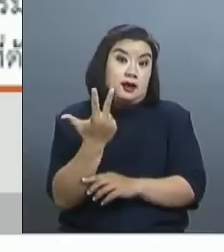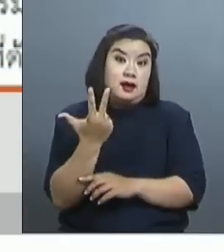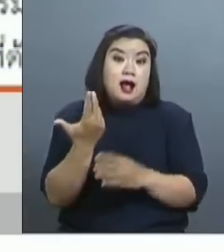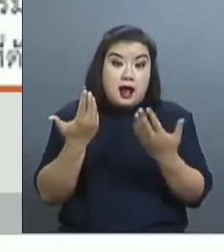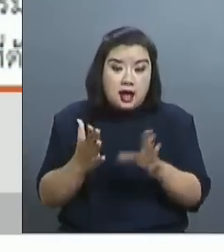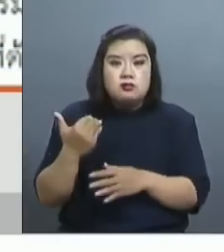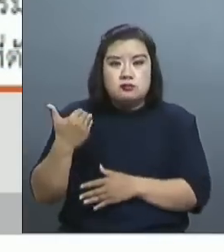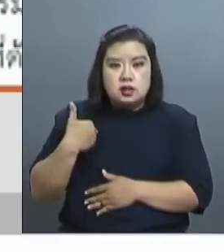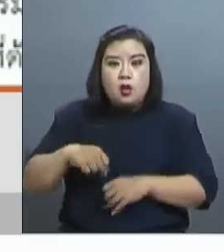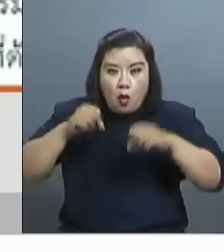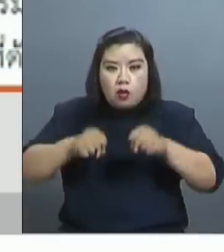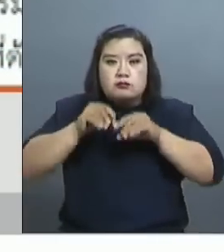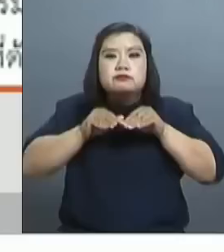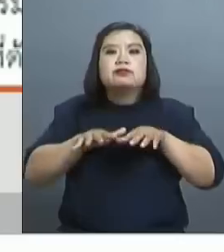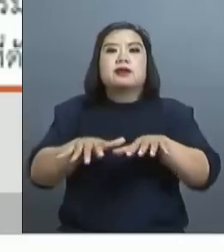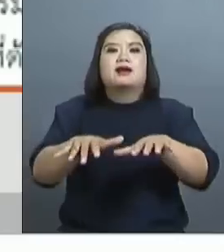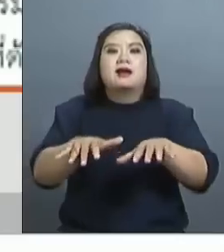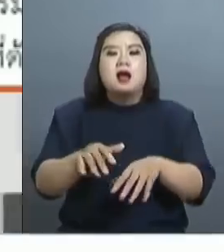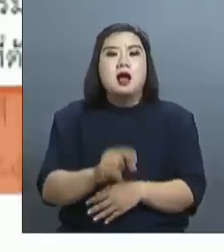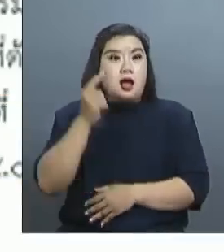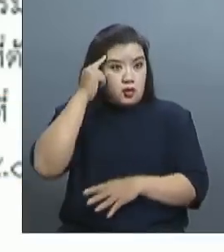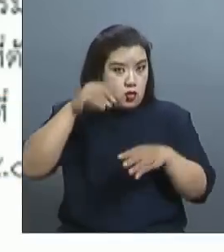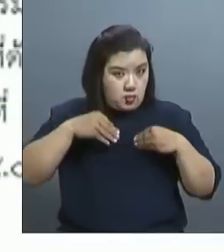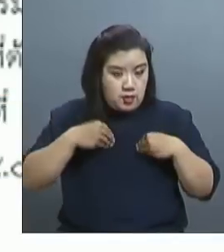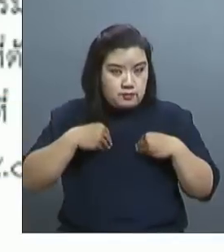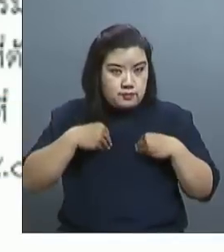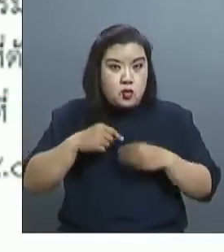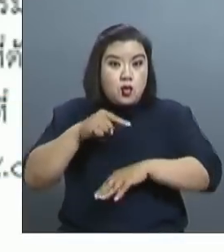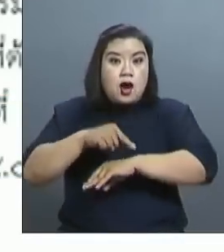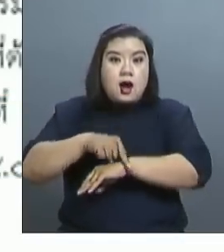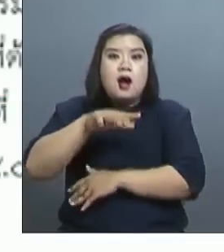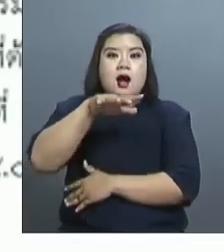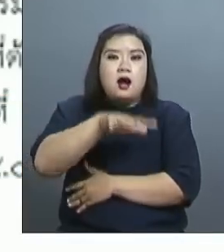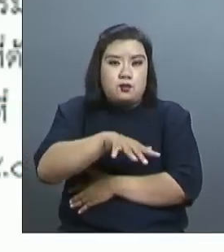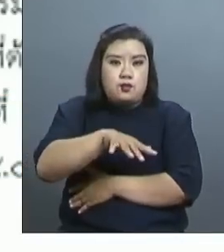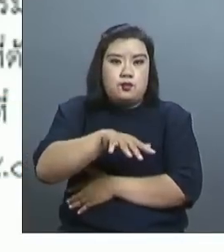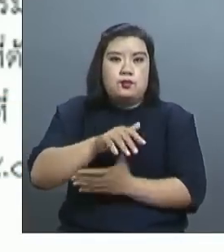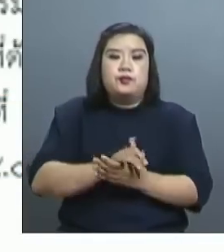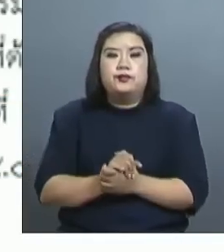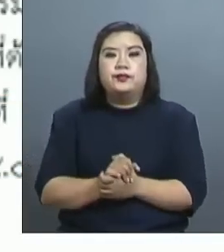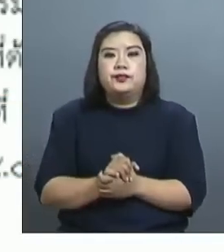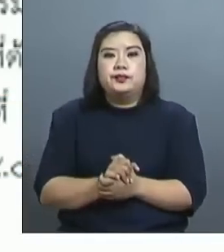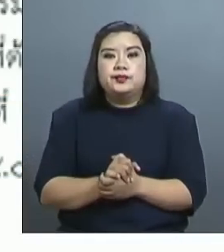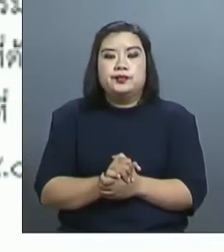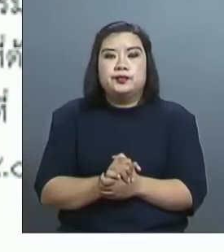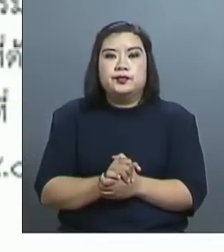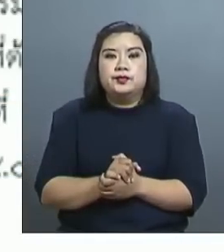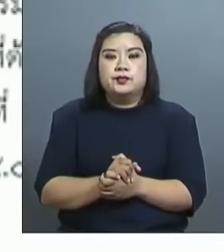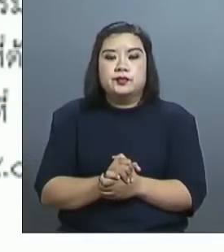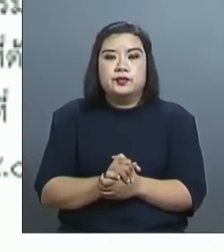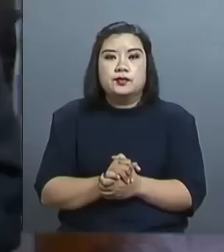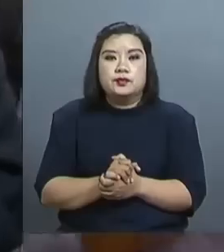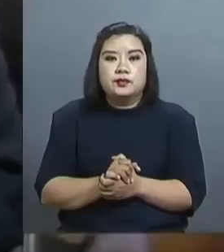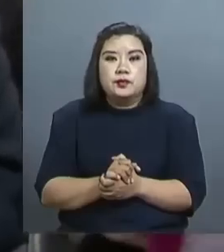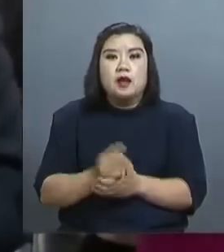นั้นอ่านคำวินิจฉัยให้คู่กรณีฟังในวันเดียวกันในเวลา 15:00นค่ะมีข้อสังเกตนะคะว่าเมื่อวานนี้หลัง